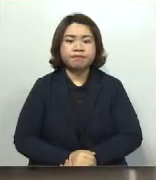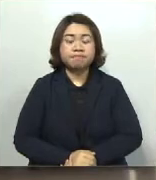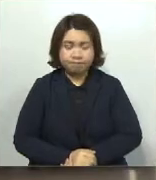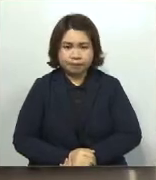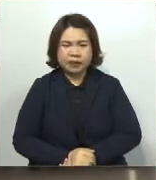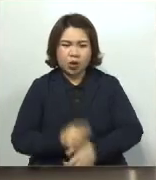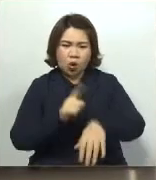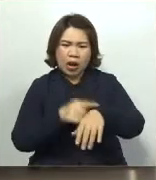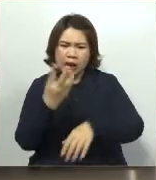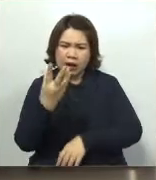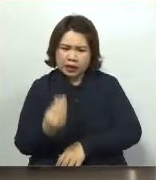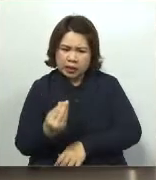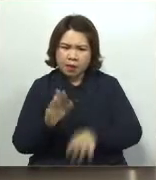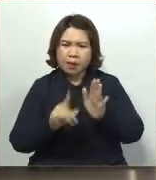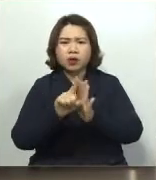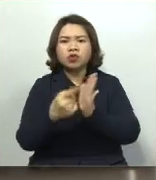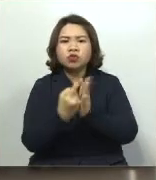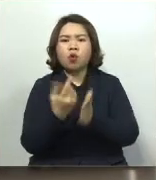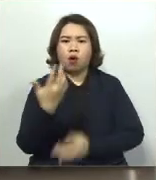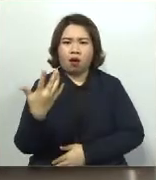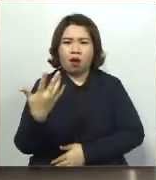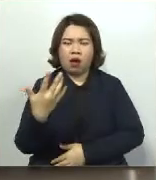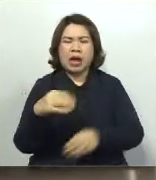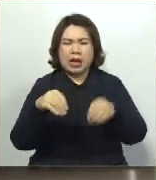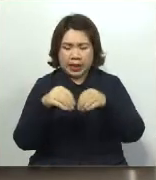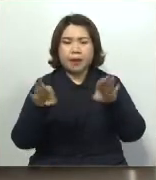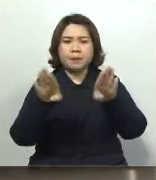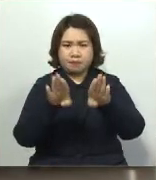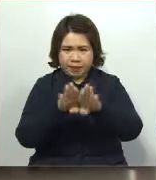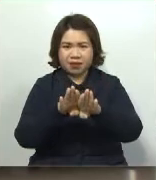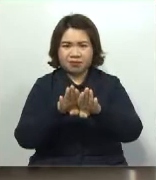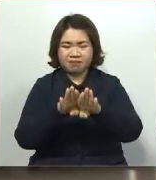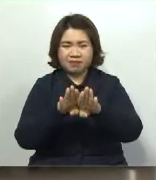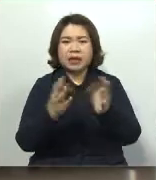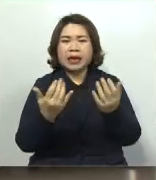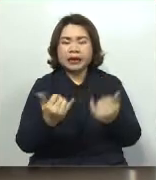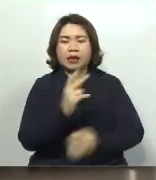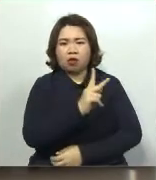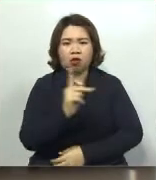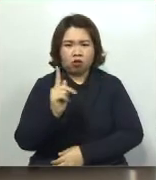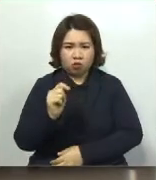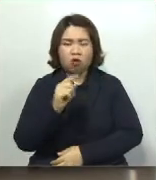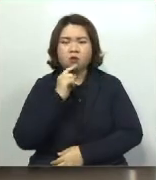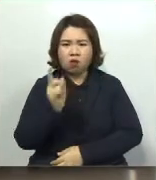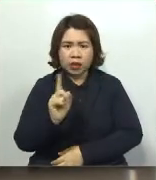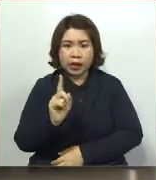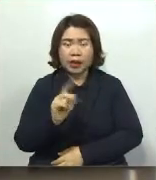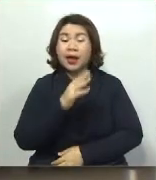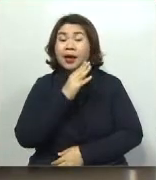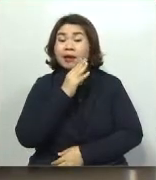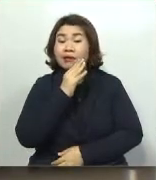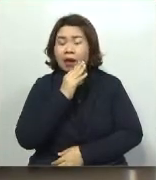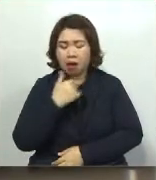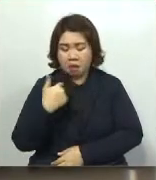ค่ะเหลือเวลาอีกประมาณ5ชั่วโมงนะคะก็จะปิดให้ลงคะแนนแล้วนะคะซึ่งกกต.ก็เน้นย้ำโดยเฉพาะในหน่วยเลือกตั้ง